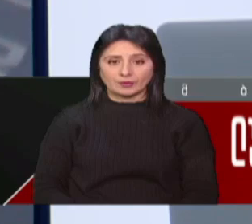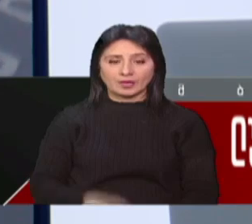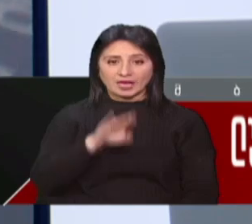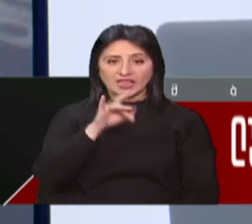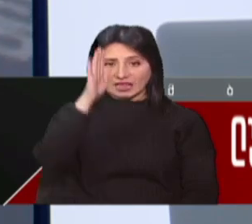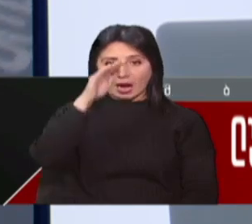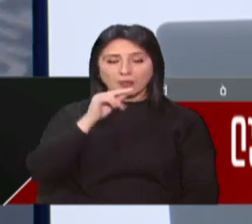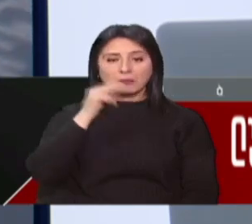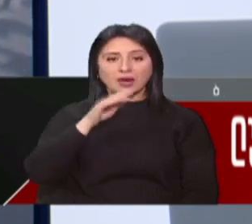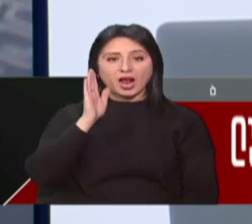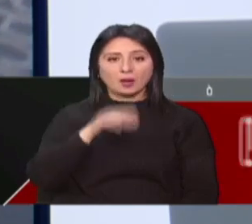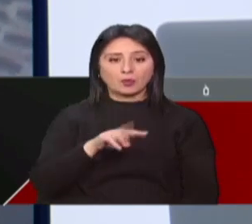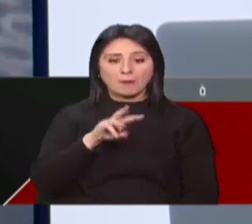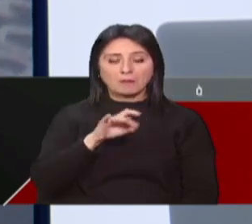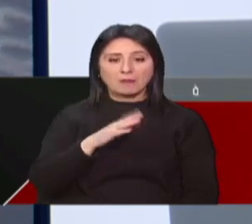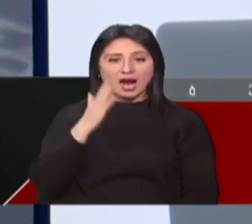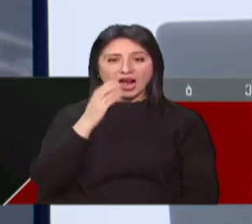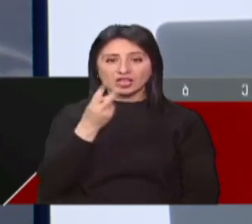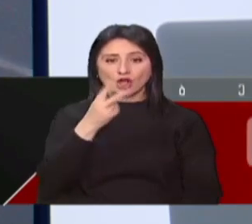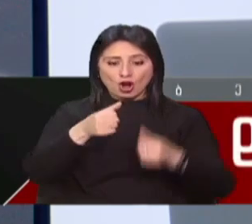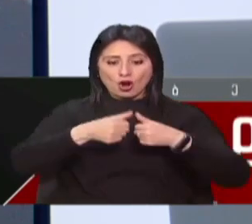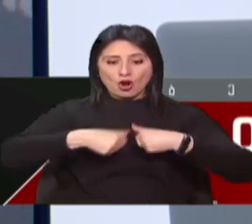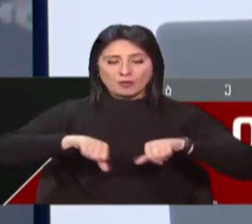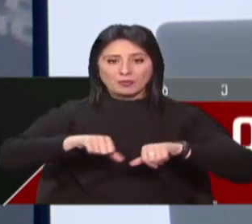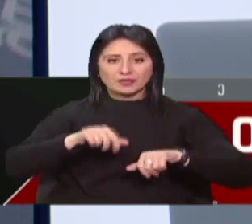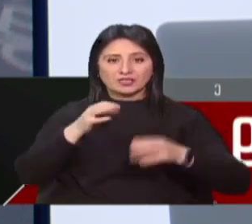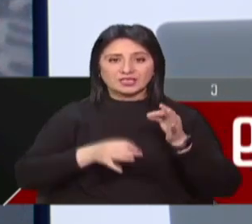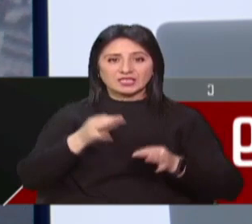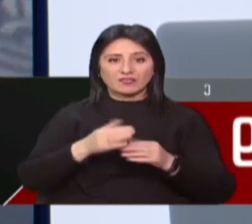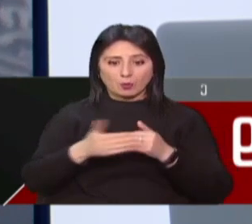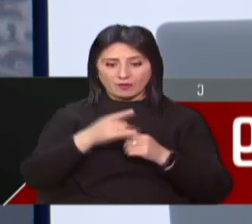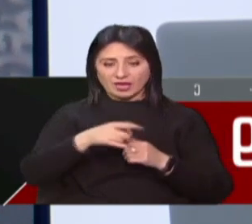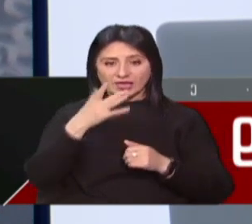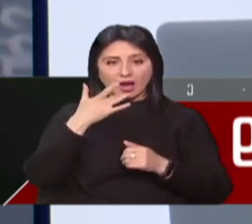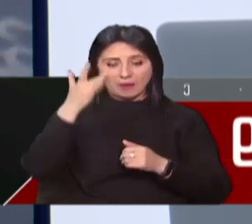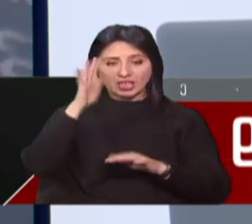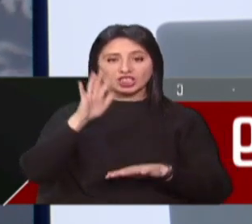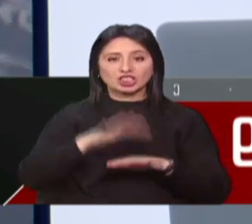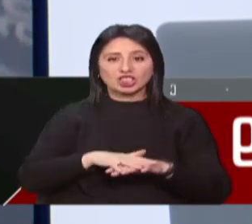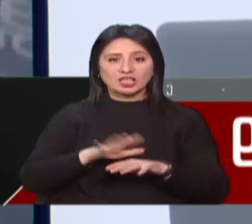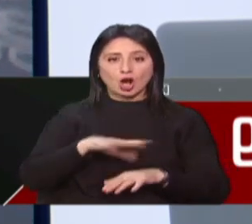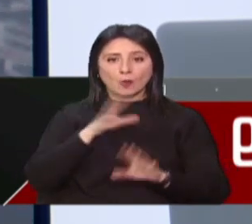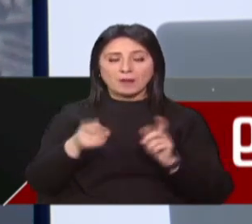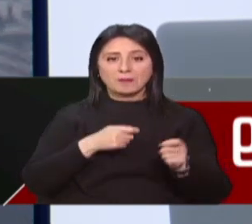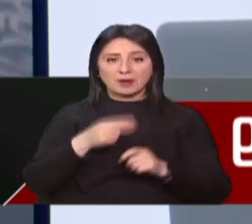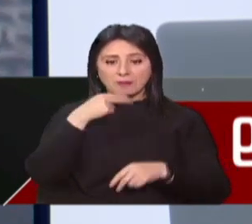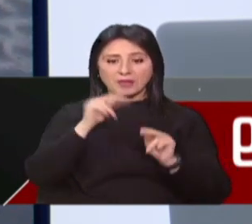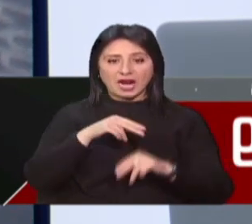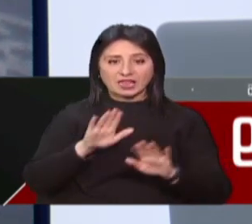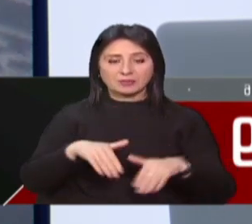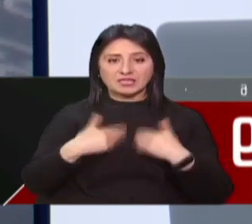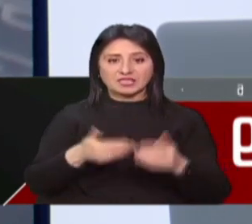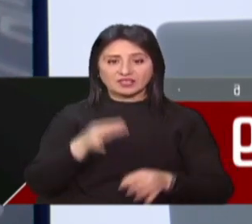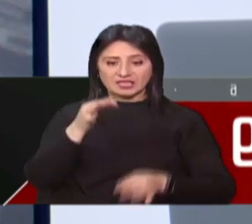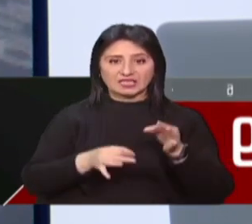Donald Trump's brawl saukane ben Manhattan is napis msajulta didi kolegis gadaqvetolebit uakhloes dghebshi Amerikis shertebuli shtatabis qopil prezidents brawldebis